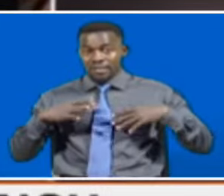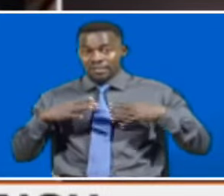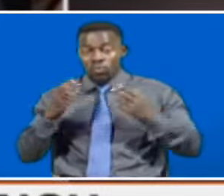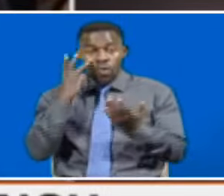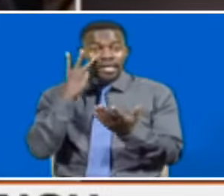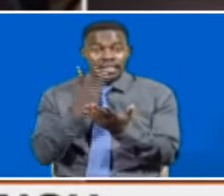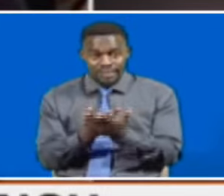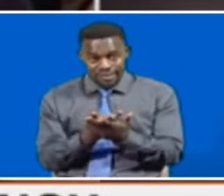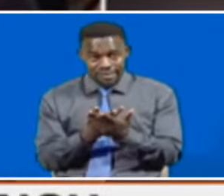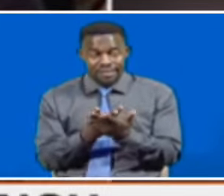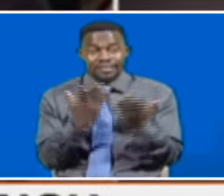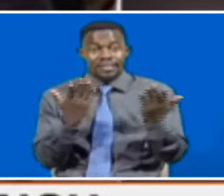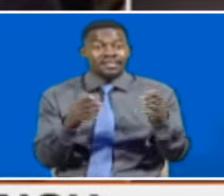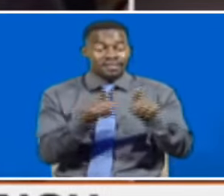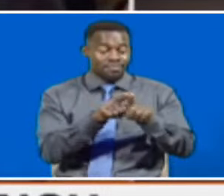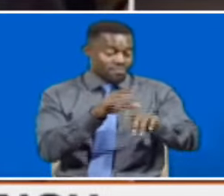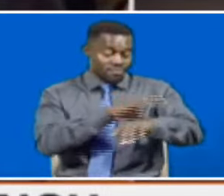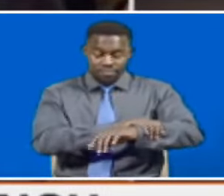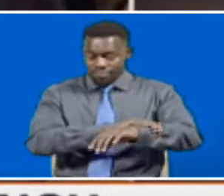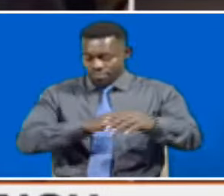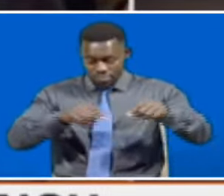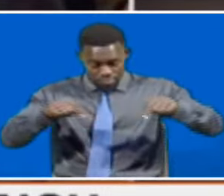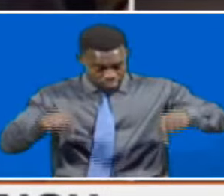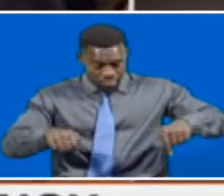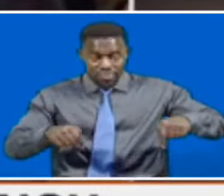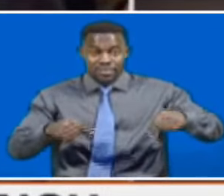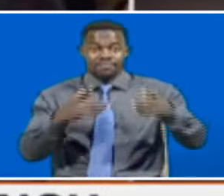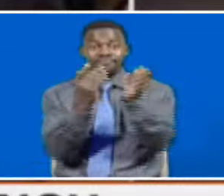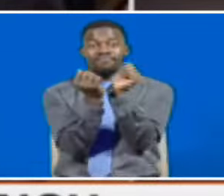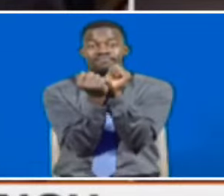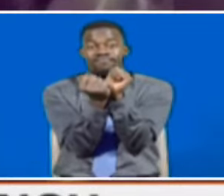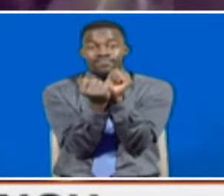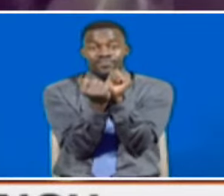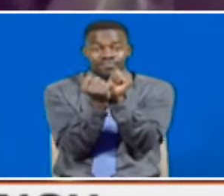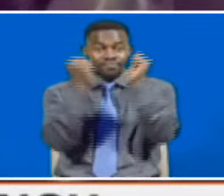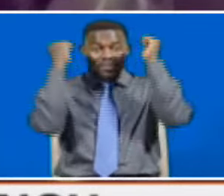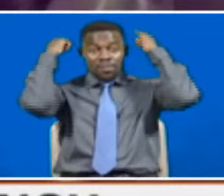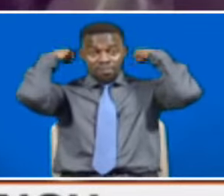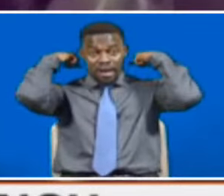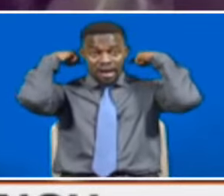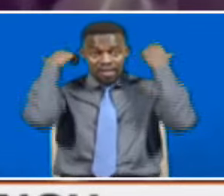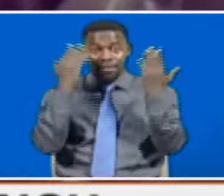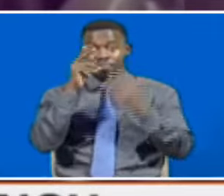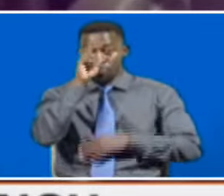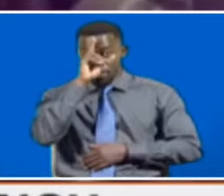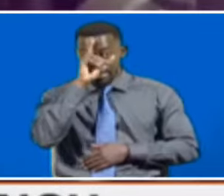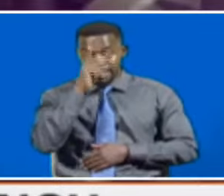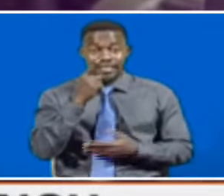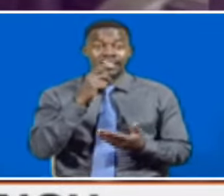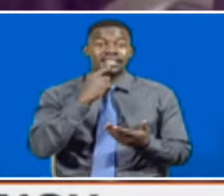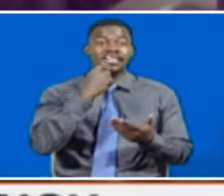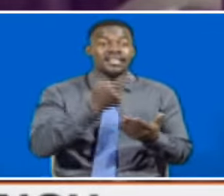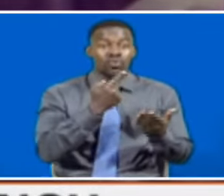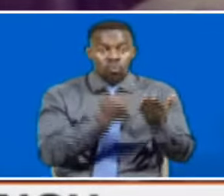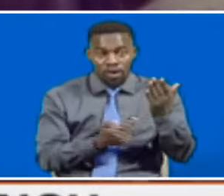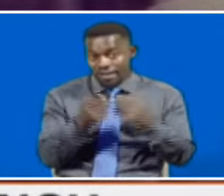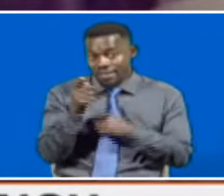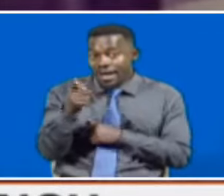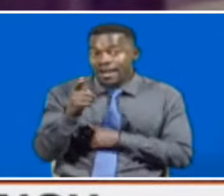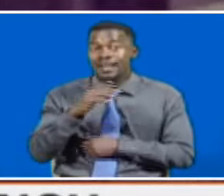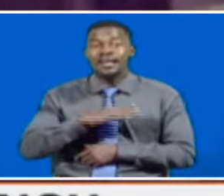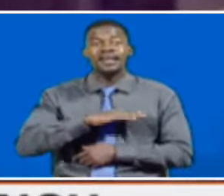koo. Mikono na miguu yake ilikuwa imefungwa nyuma ya mgongo wake. Polisi walisema mauaji hayo